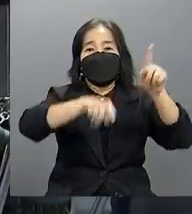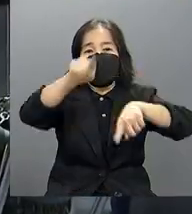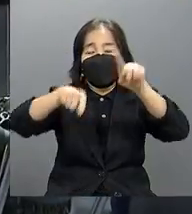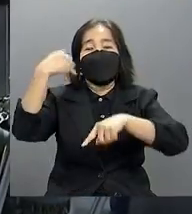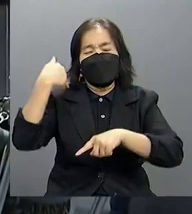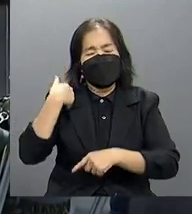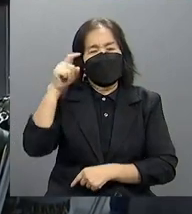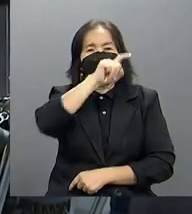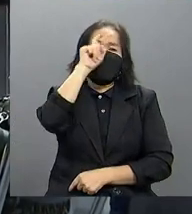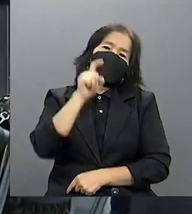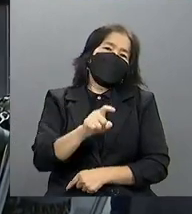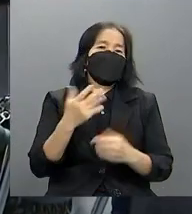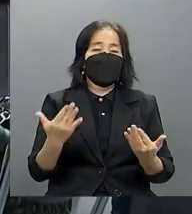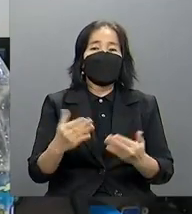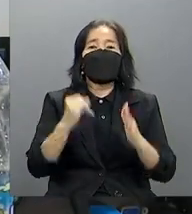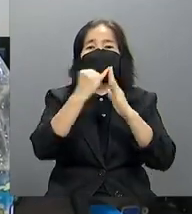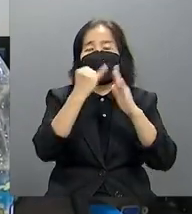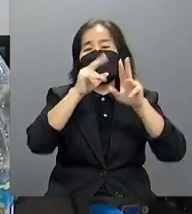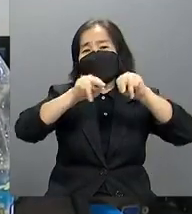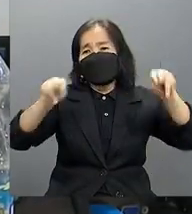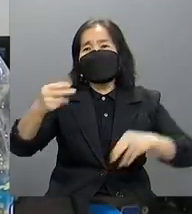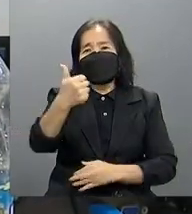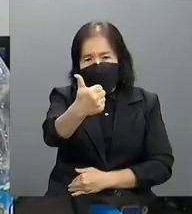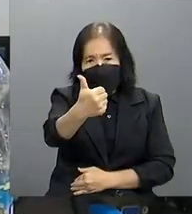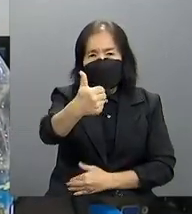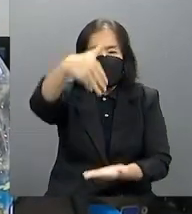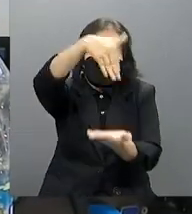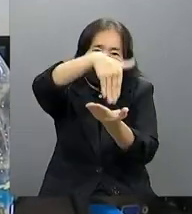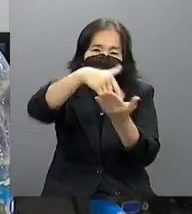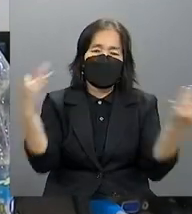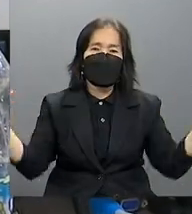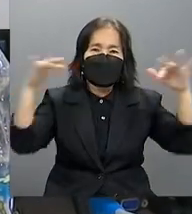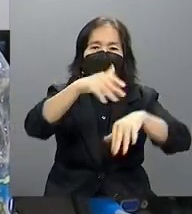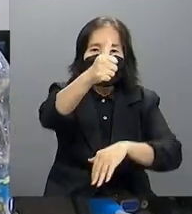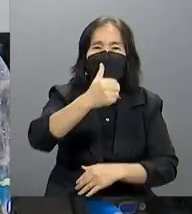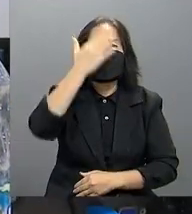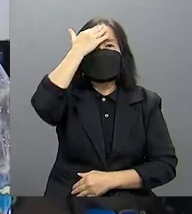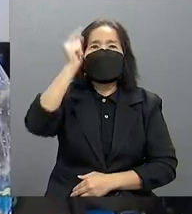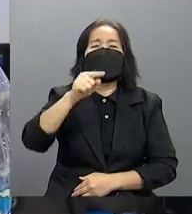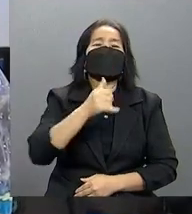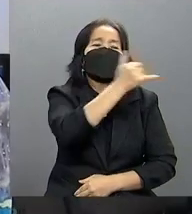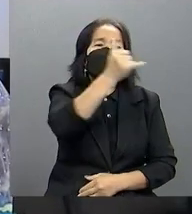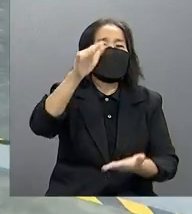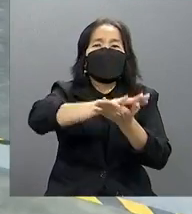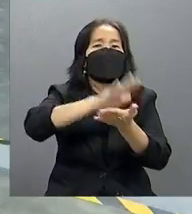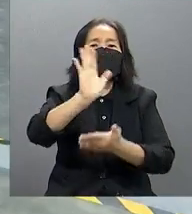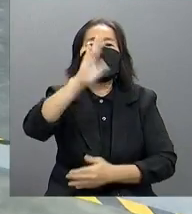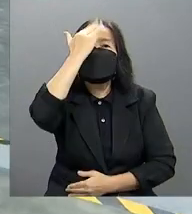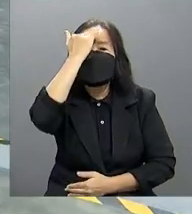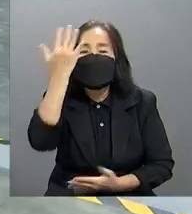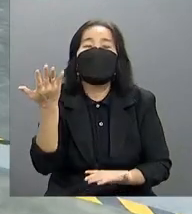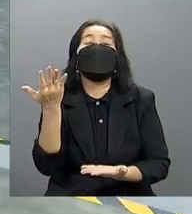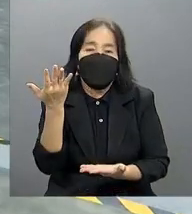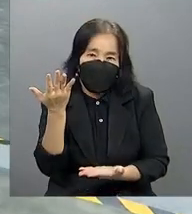นนทบุรีถึงเปิดศูนย์ฉีดวัคซีนกลางขึ้นมาทำไมไม่ไปฉีดให้ตามสถานศึกษานะคะประเด็นนี้สาธารณสุขจังหวัดนนท